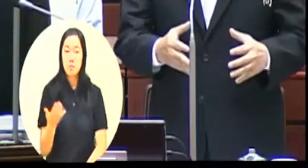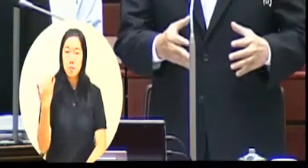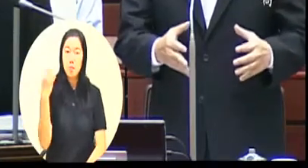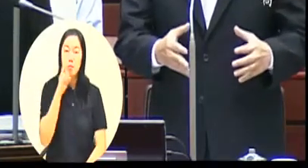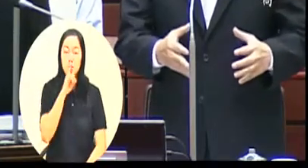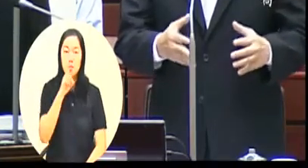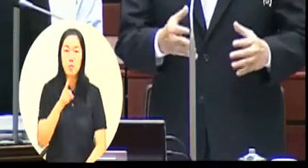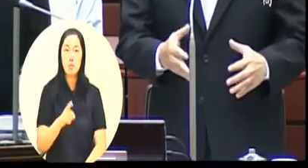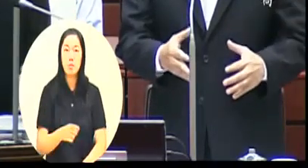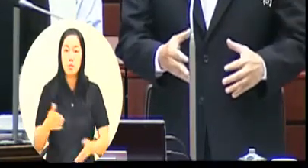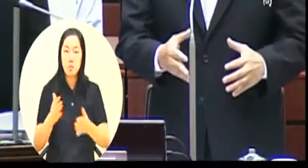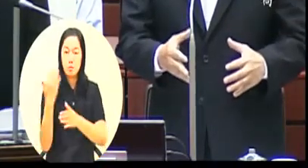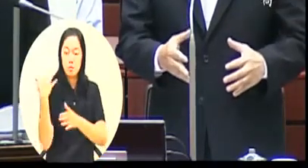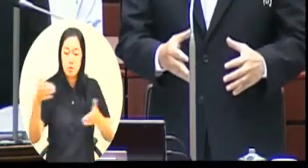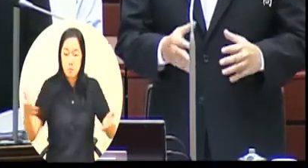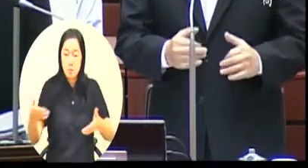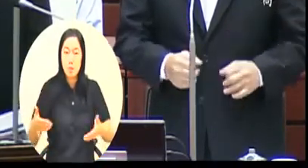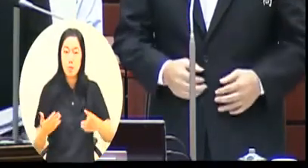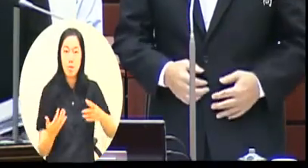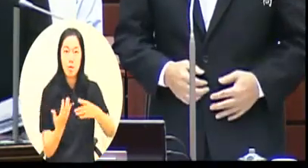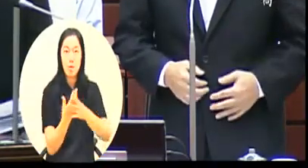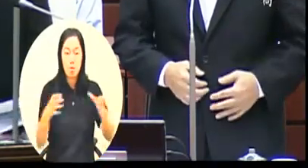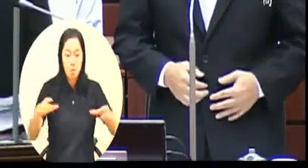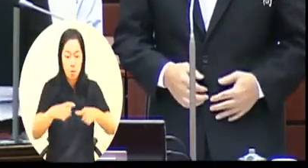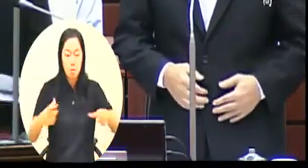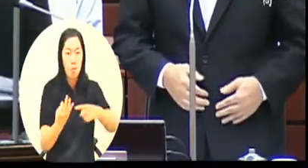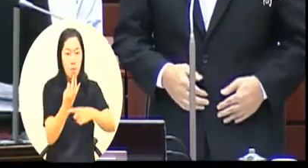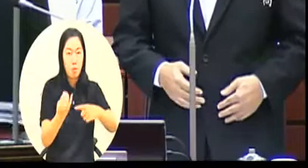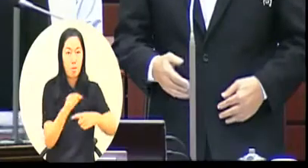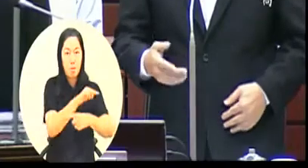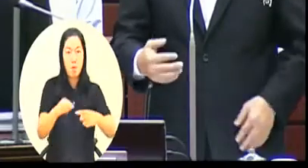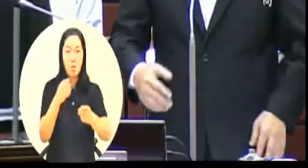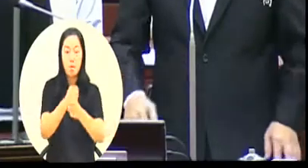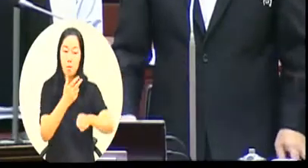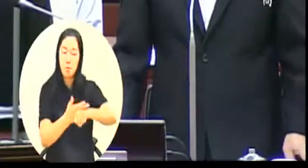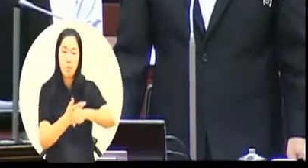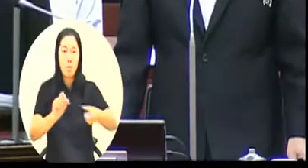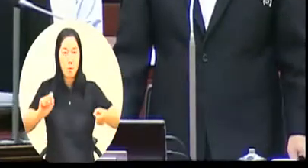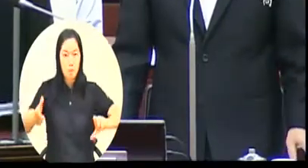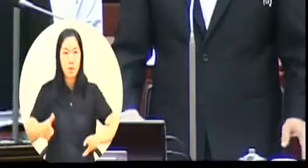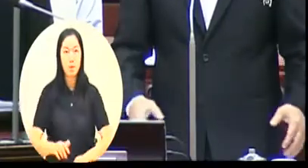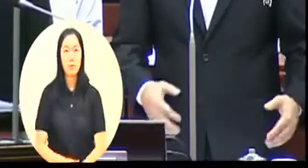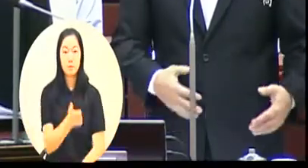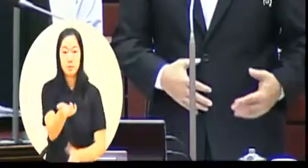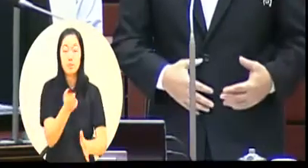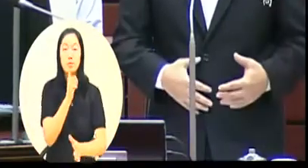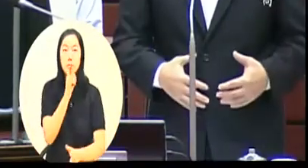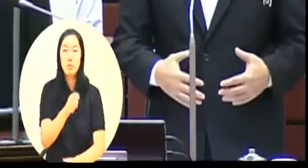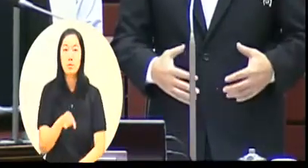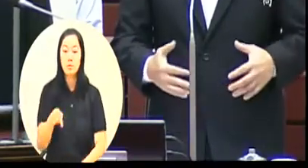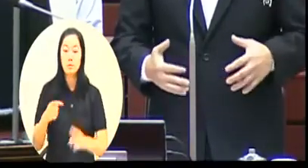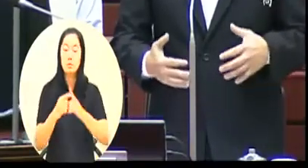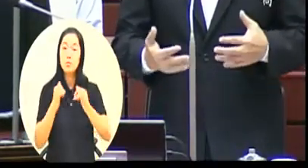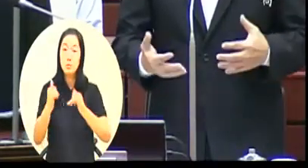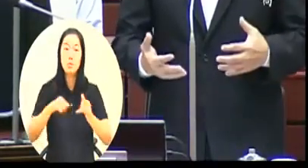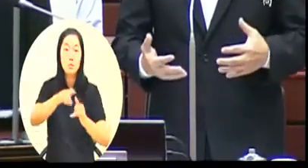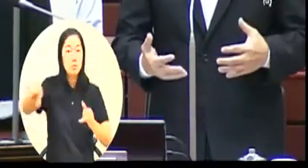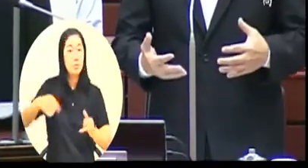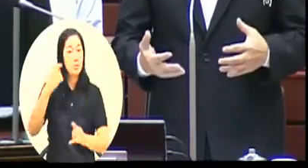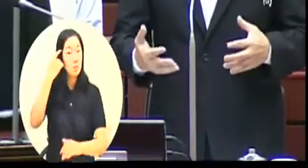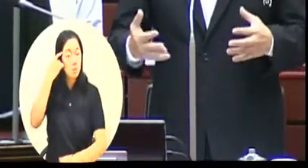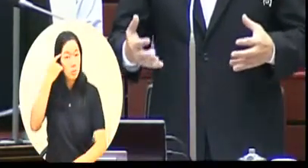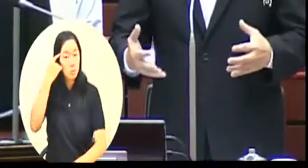建蔽率是多少就是多少，有这个不同款的做法啦。啊，讲议员咧讲的，讲有咱个市民朋友讲咧